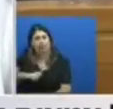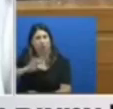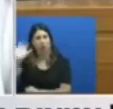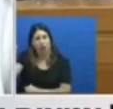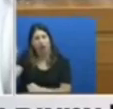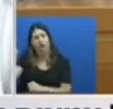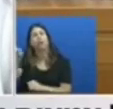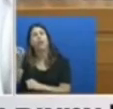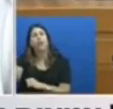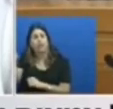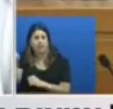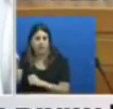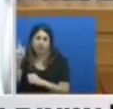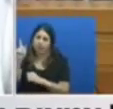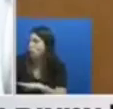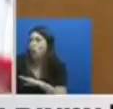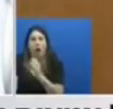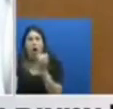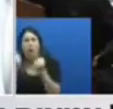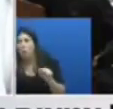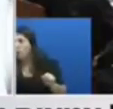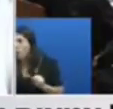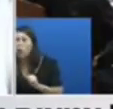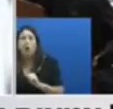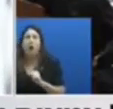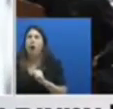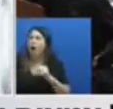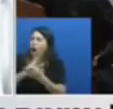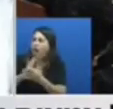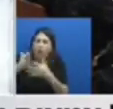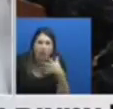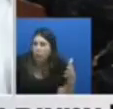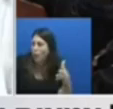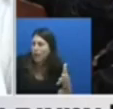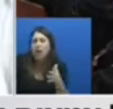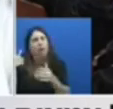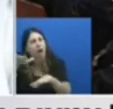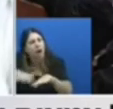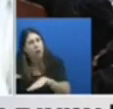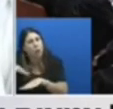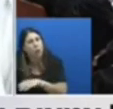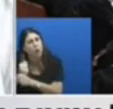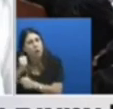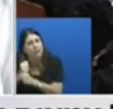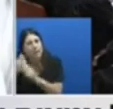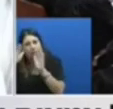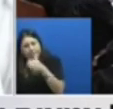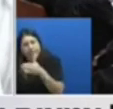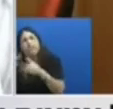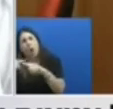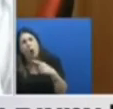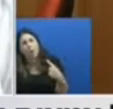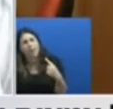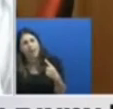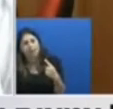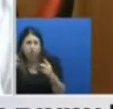החוקים שקשורים למסתננים וככה הגענו לרטר הקטנה בתוך דרום תל אביב שמקימה לנו מלחמה ביום שבת אז מי שפגע אם כבר